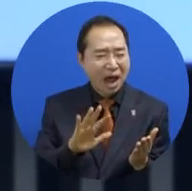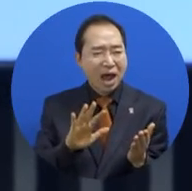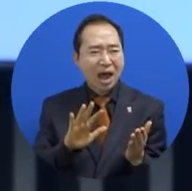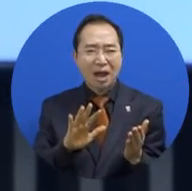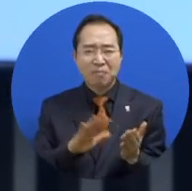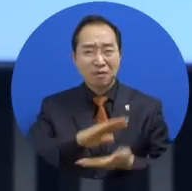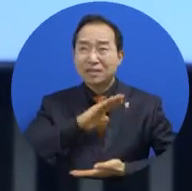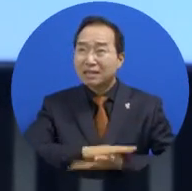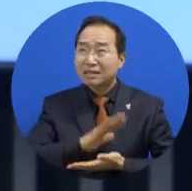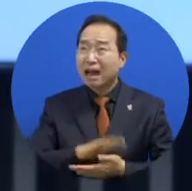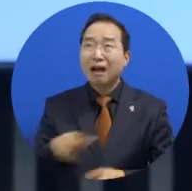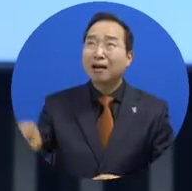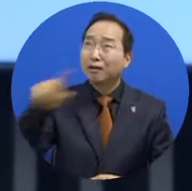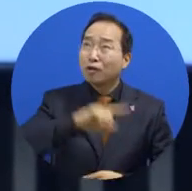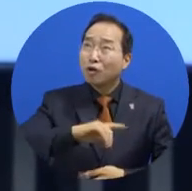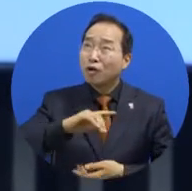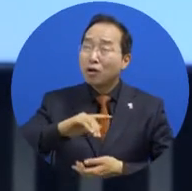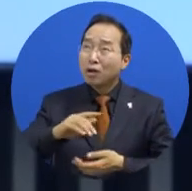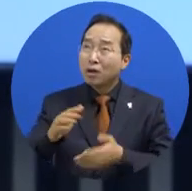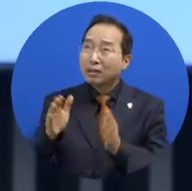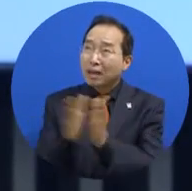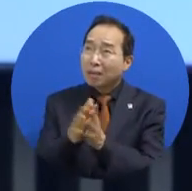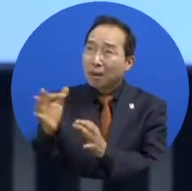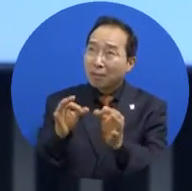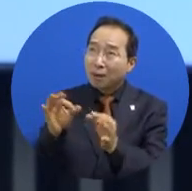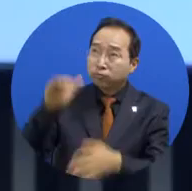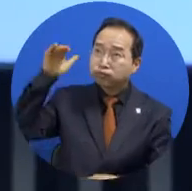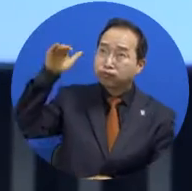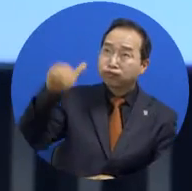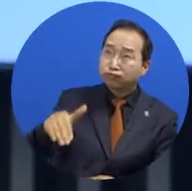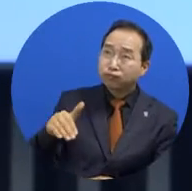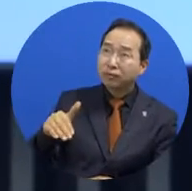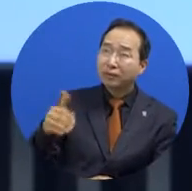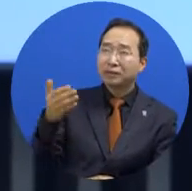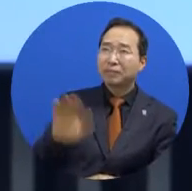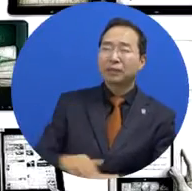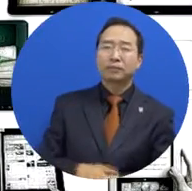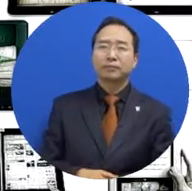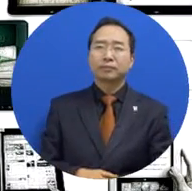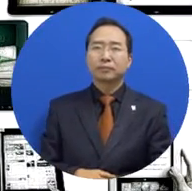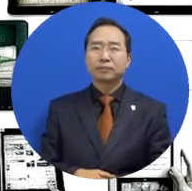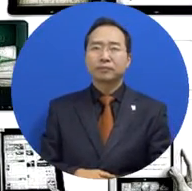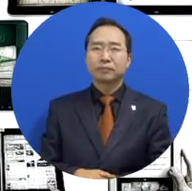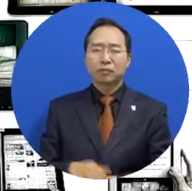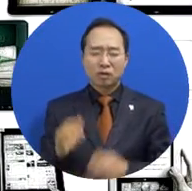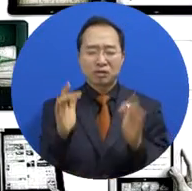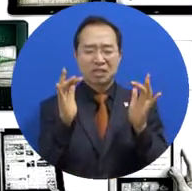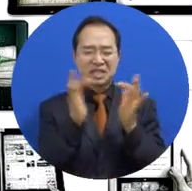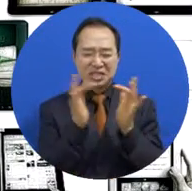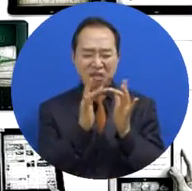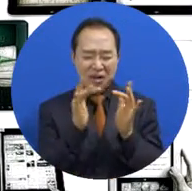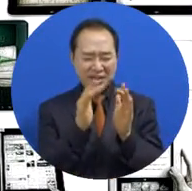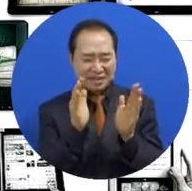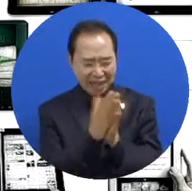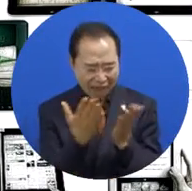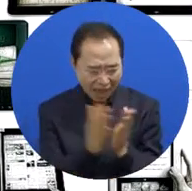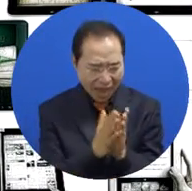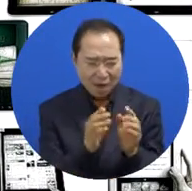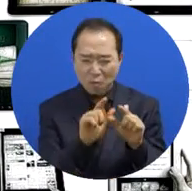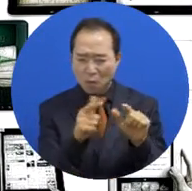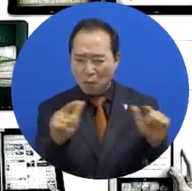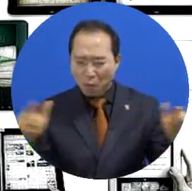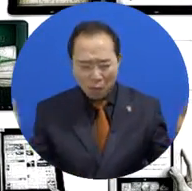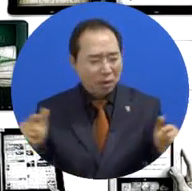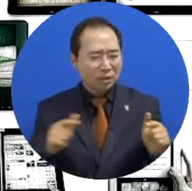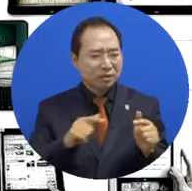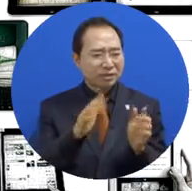책을 읽지 않는다, 또 뭐 출판 시장이 굉장히 어렵다라고 하지만 뭐 전자북이나 뭐 다른 방식의 이제 책